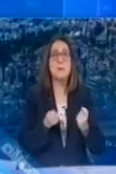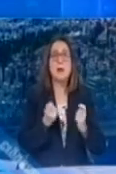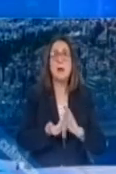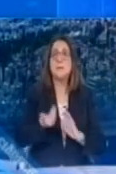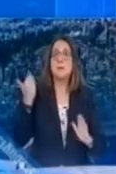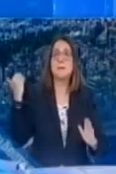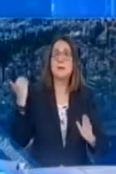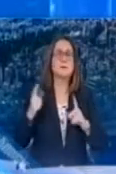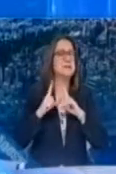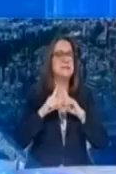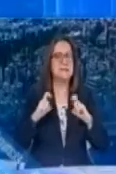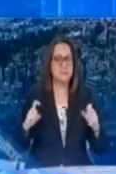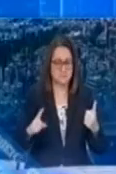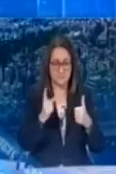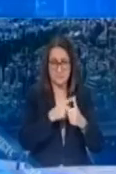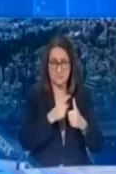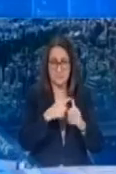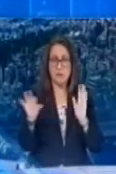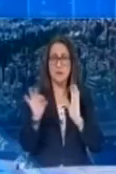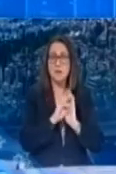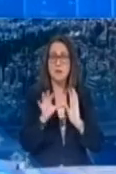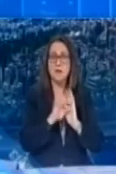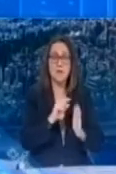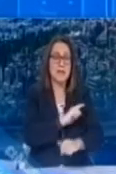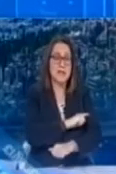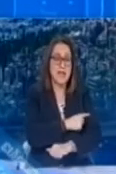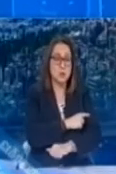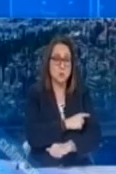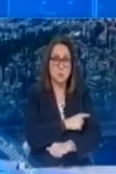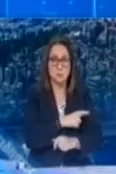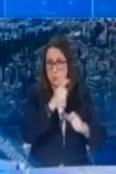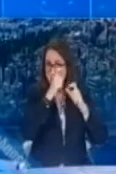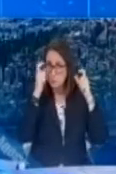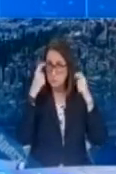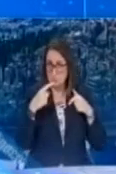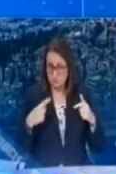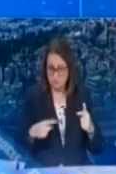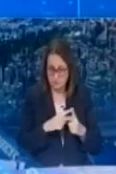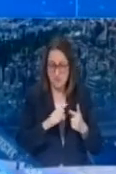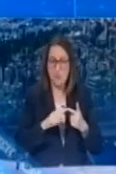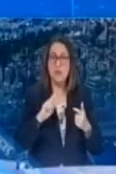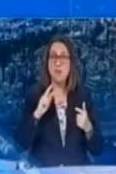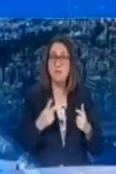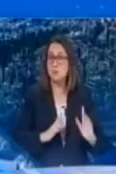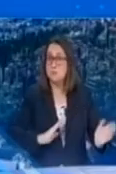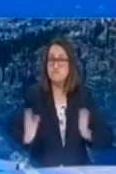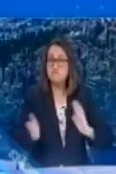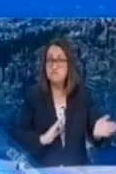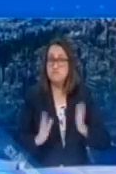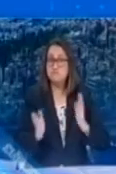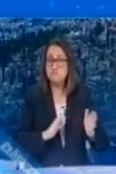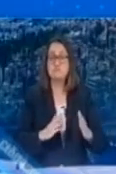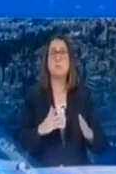και της κυβέρνησης, τόνισε στην αρχική του τοποθέτηση, σημειώνοντας ότι το δεύτερο lockdown φέρει την υπογραφή του και